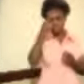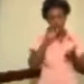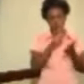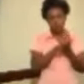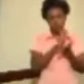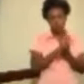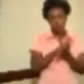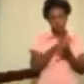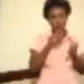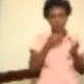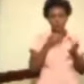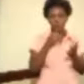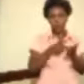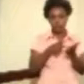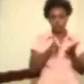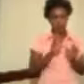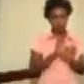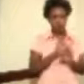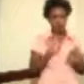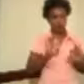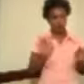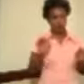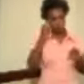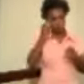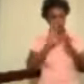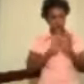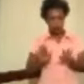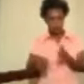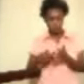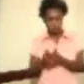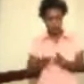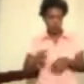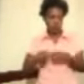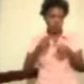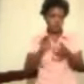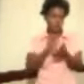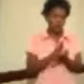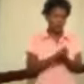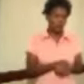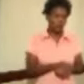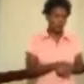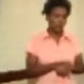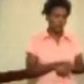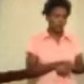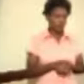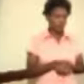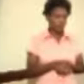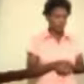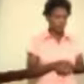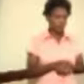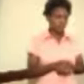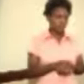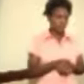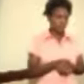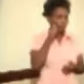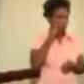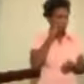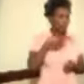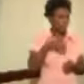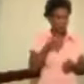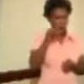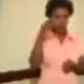pour 6 années. Okay, donc, il s'agit d'implémenter. Ça, c'est une. Deuxièmement, je trouve drôle que Mme Maniga, pas jamais, pendant les